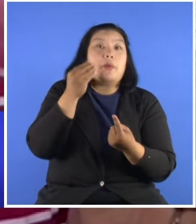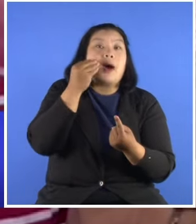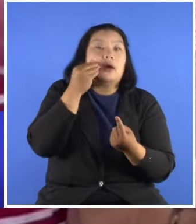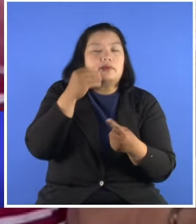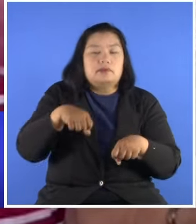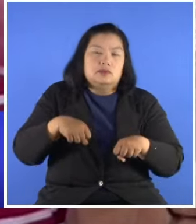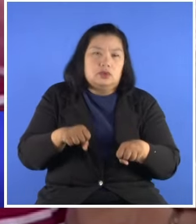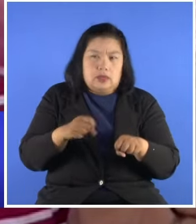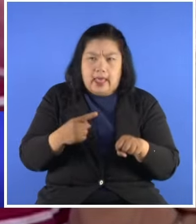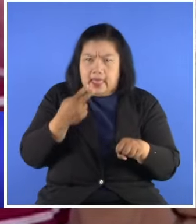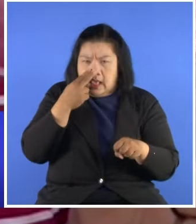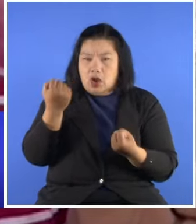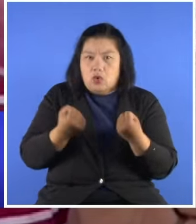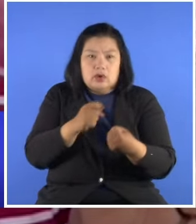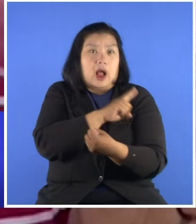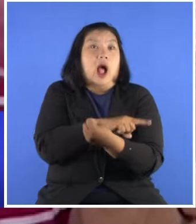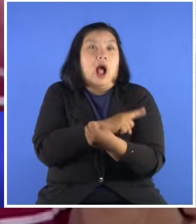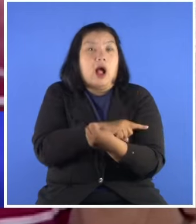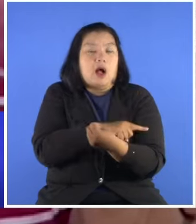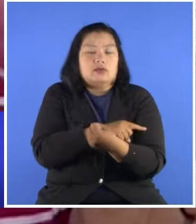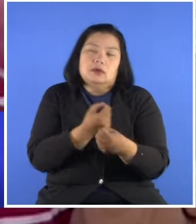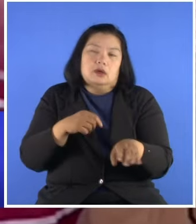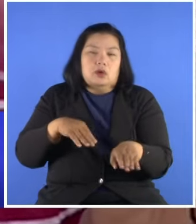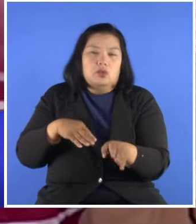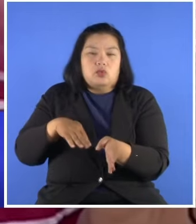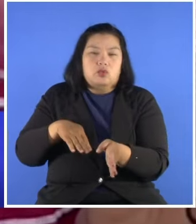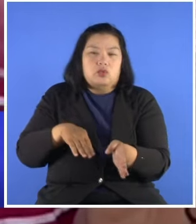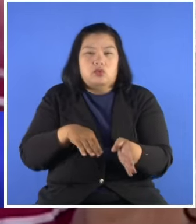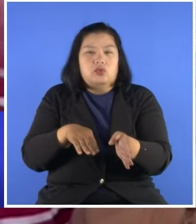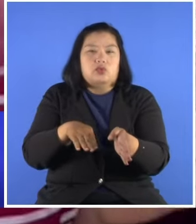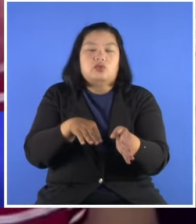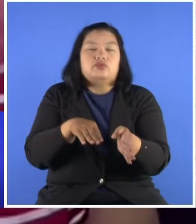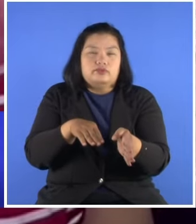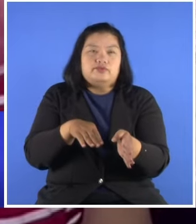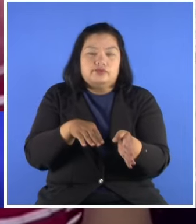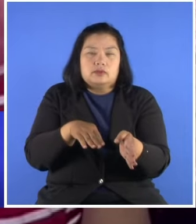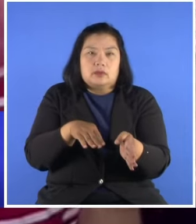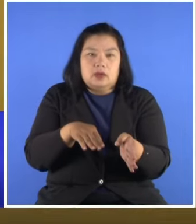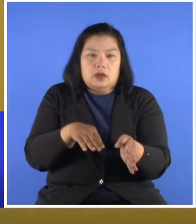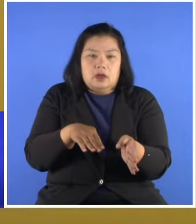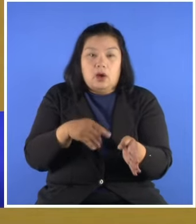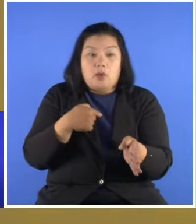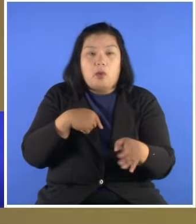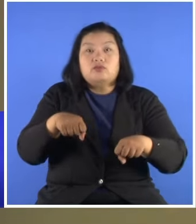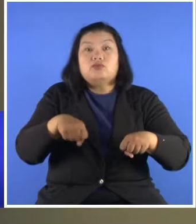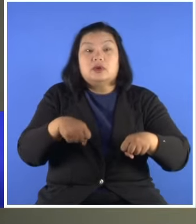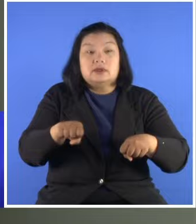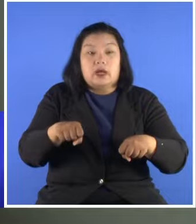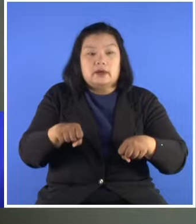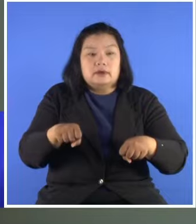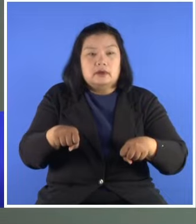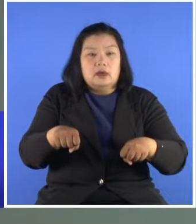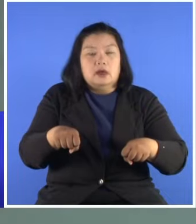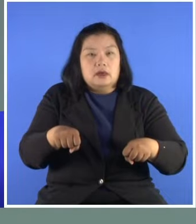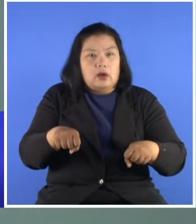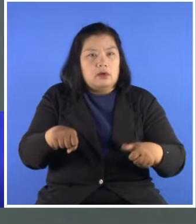หตุรถเก๋งสีขาวก็ขับออกมาจากซอยก็ไปตามถนนต่างคนต่างไปอ่ะคุณผู้ชมทีนี้ด้วยความที่เขาเป็นรถเล็กจักรยานยนต์เขาก็เลยบีบแตรให้สั